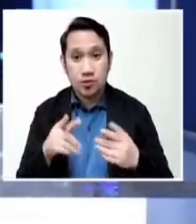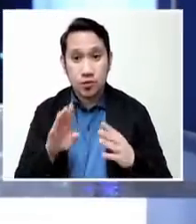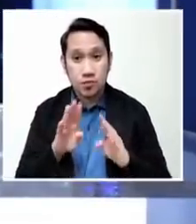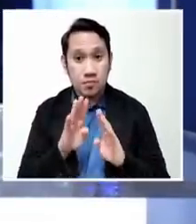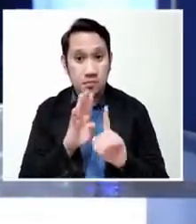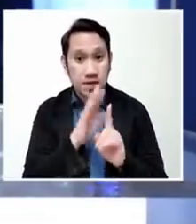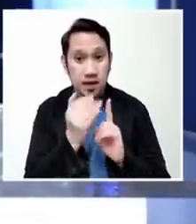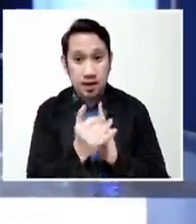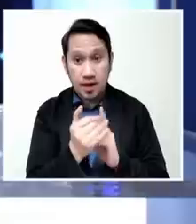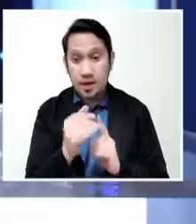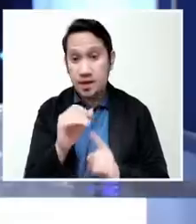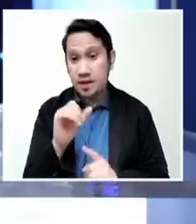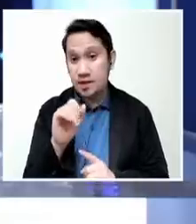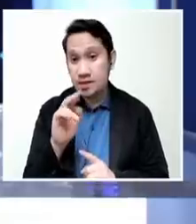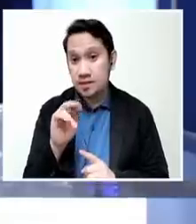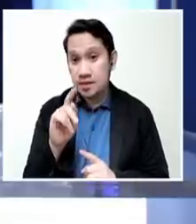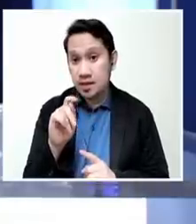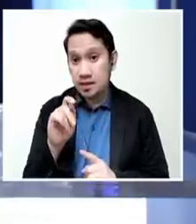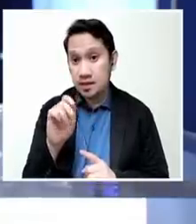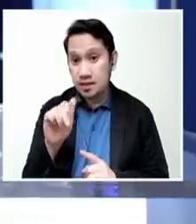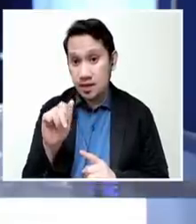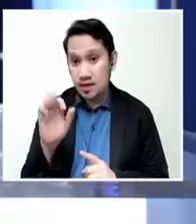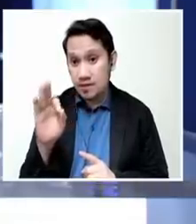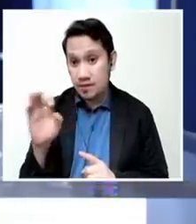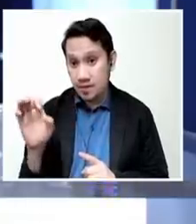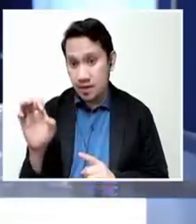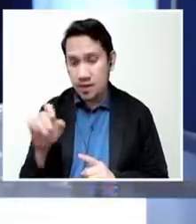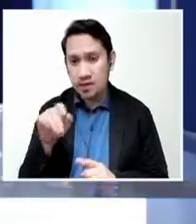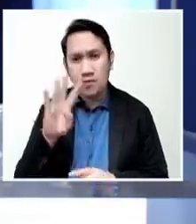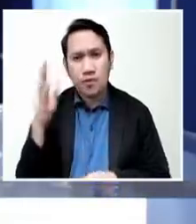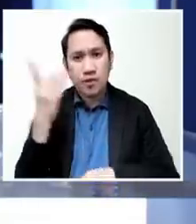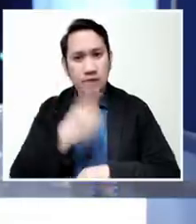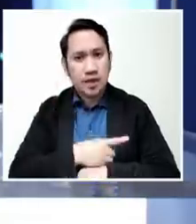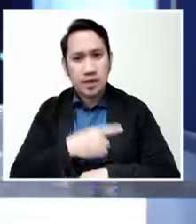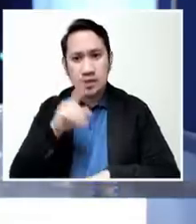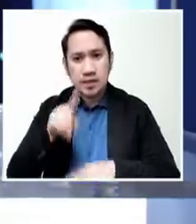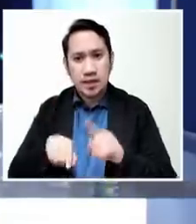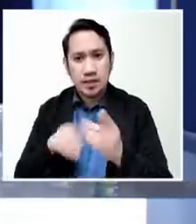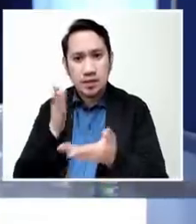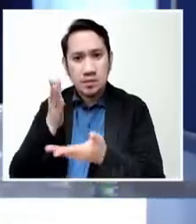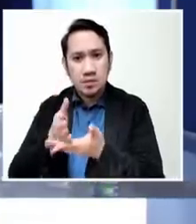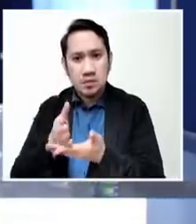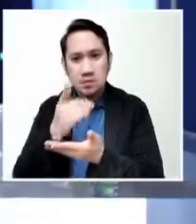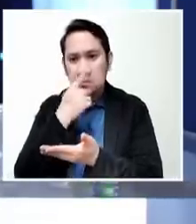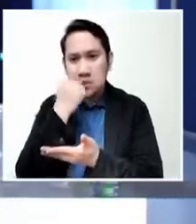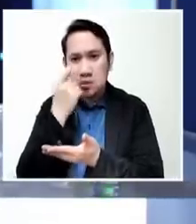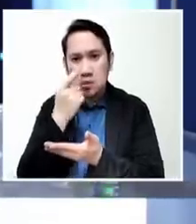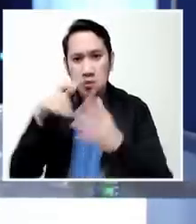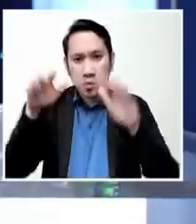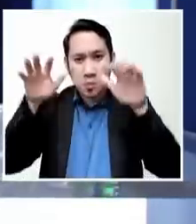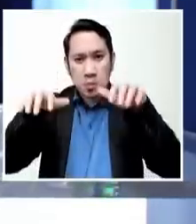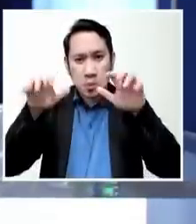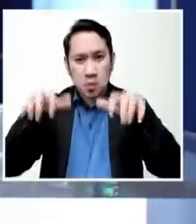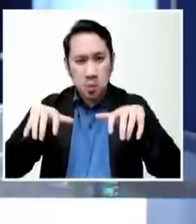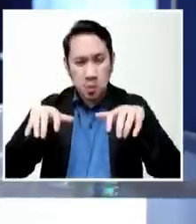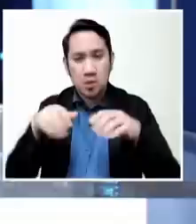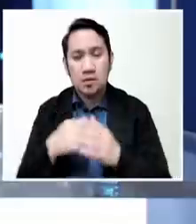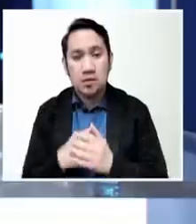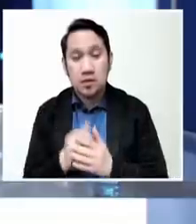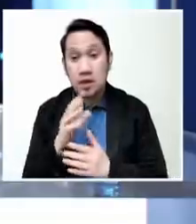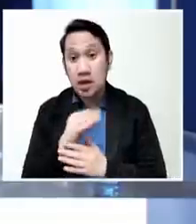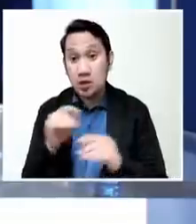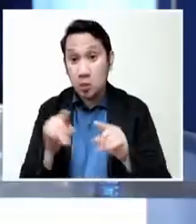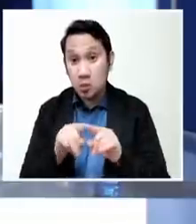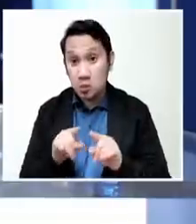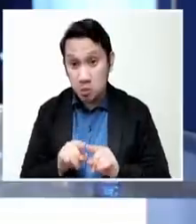Fe na apat na araw ng isolated dahil nga sa pinsalang atid ng habagat. Tinangay din na rumargas ang agos ng